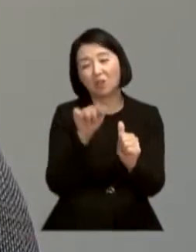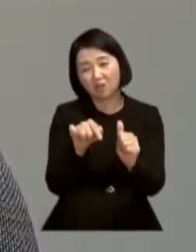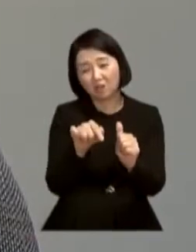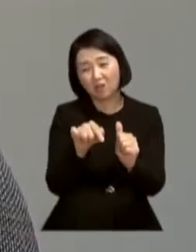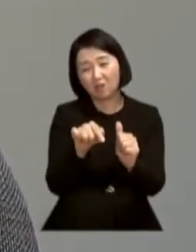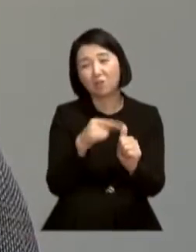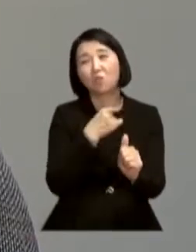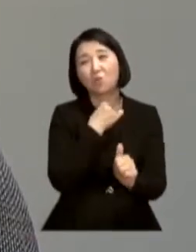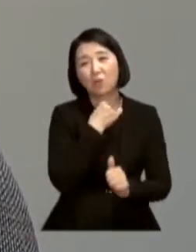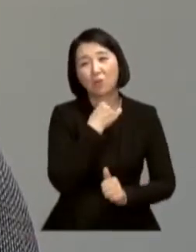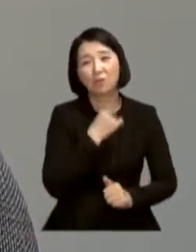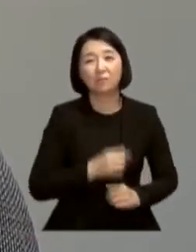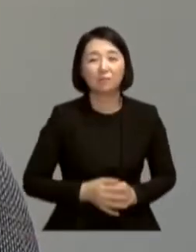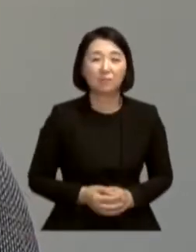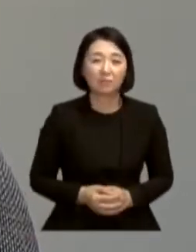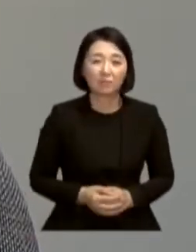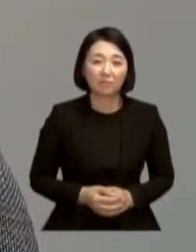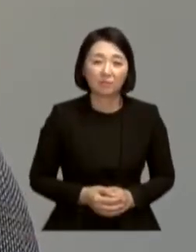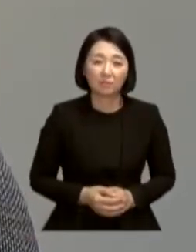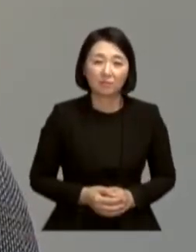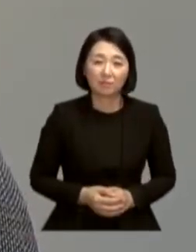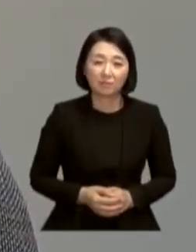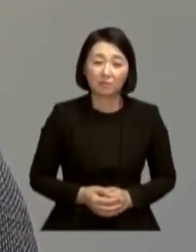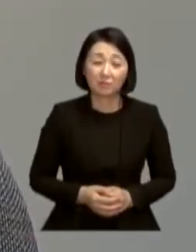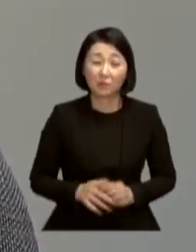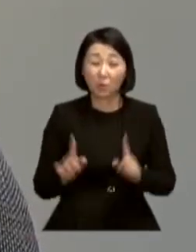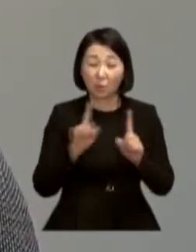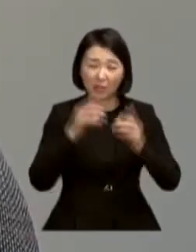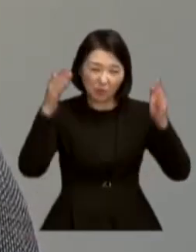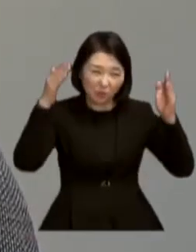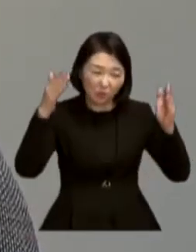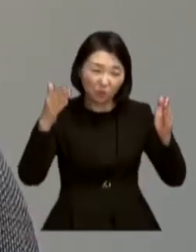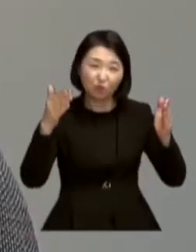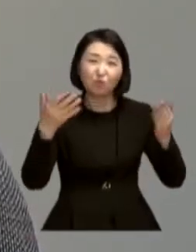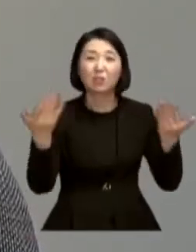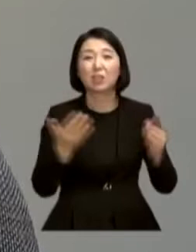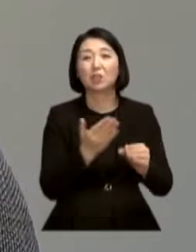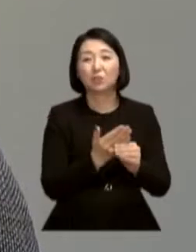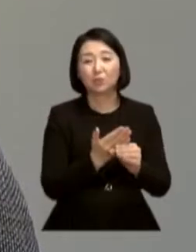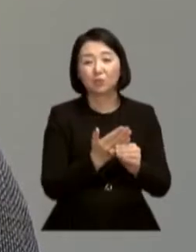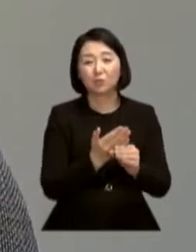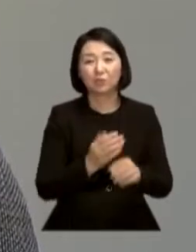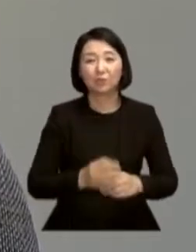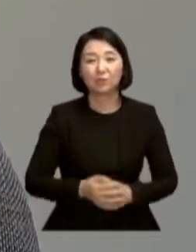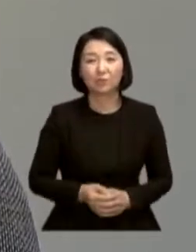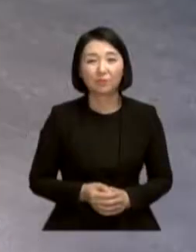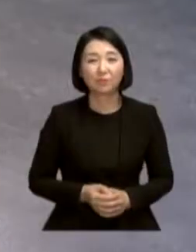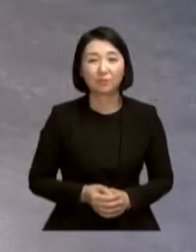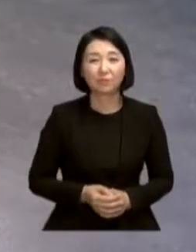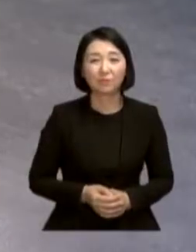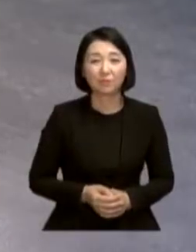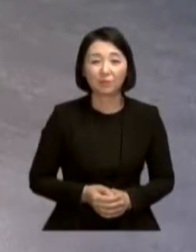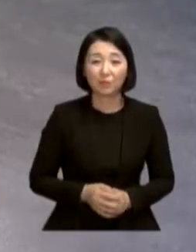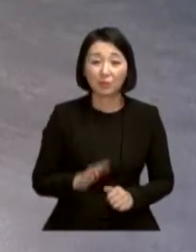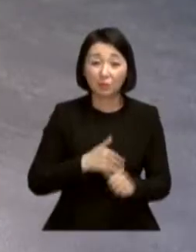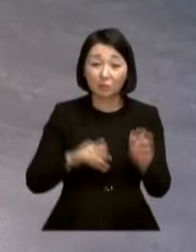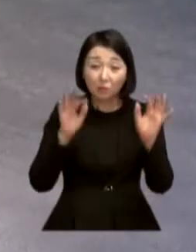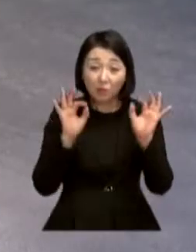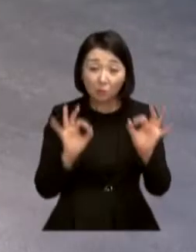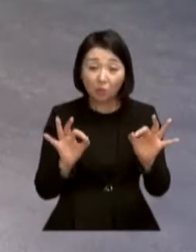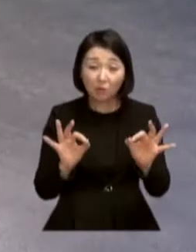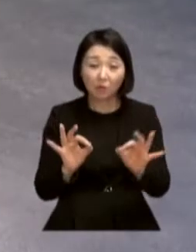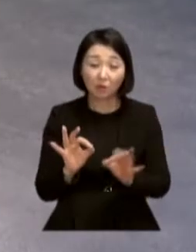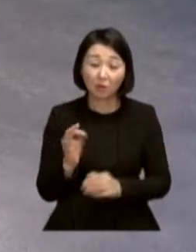양성하는 그런 곳으로 저희들이 말씀 집중 사역을 하고 있어요. 결국 말씀이 이끌어가거든요. 네, 지금 제가 보니까